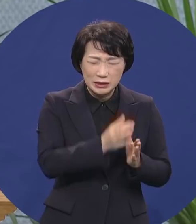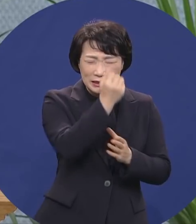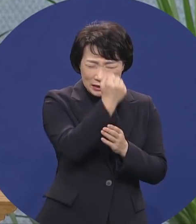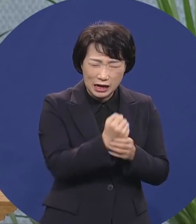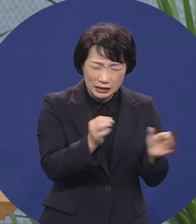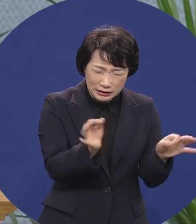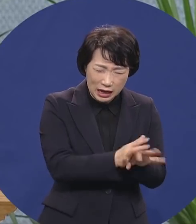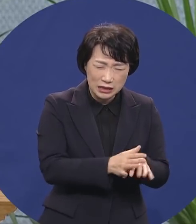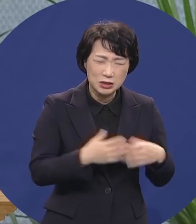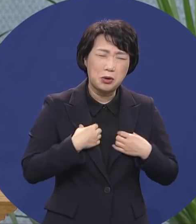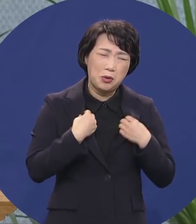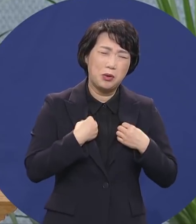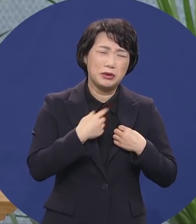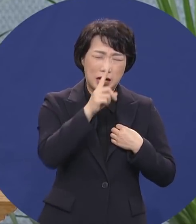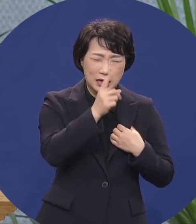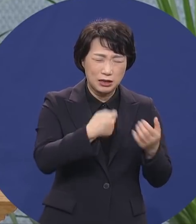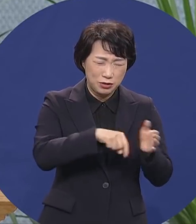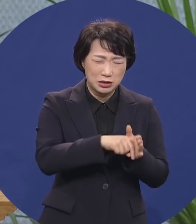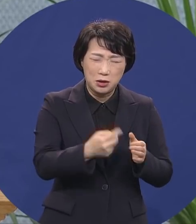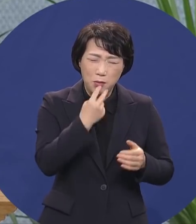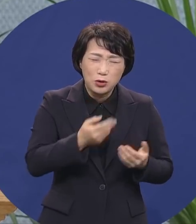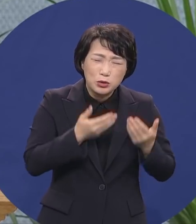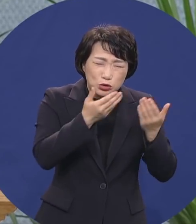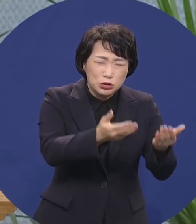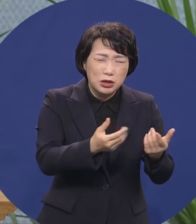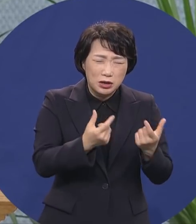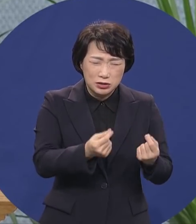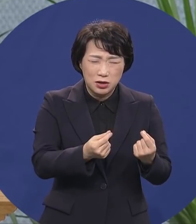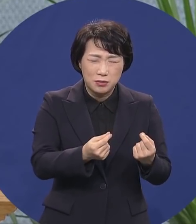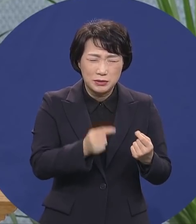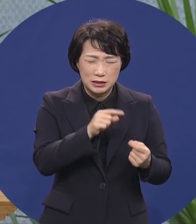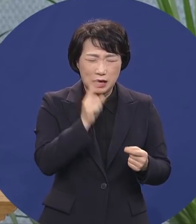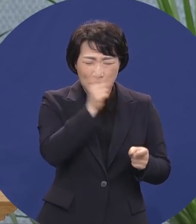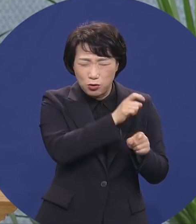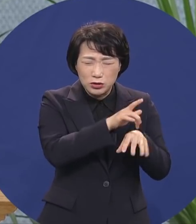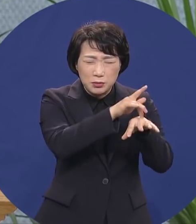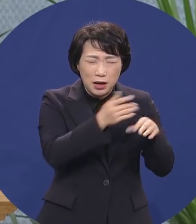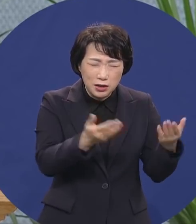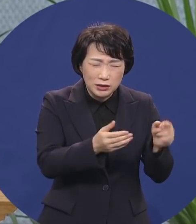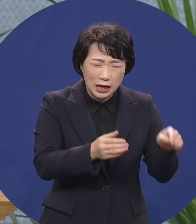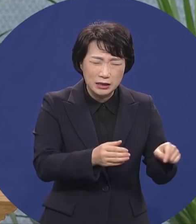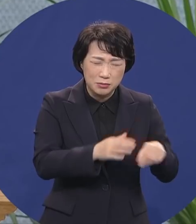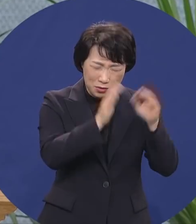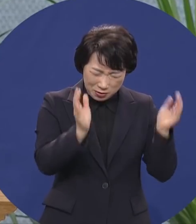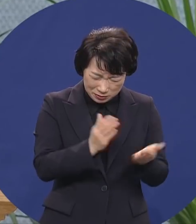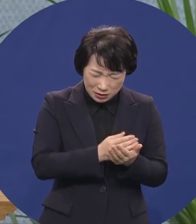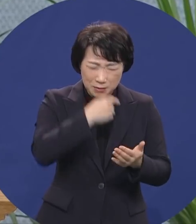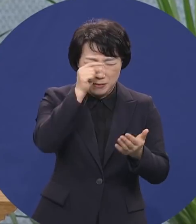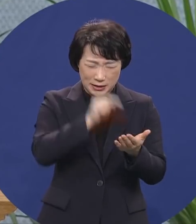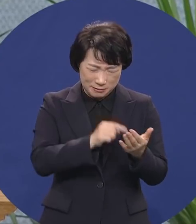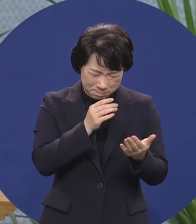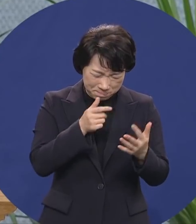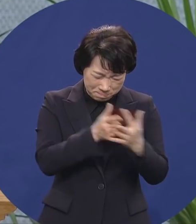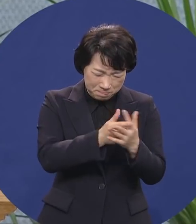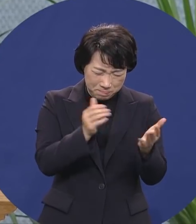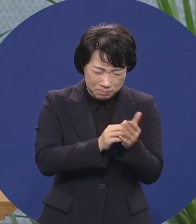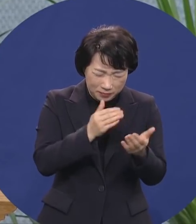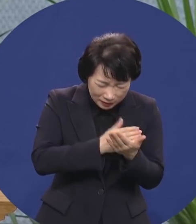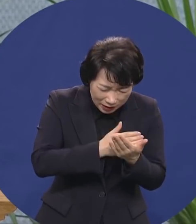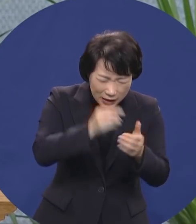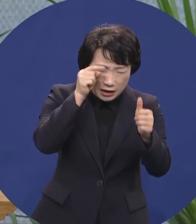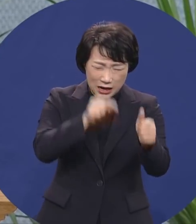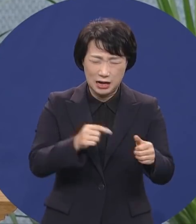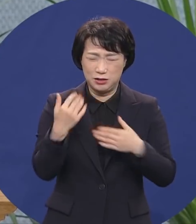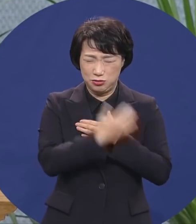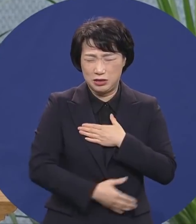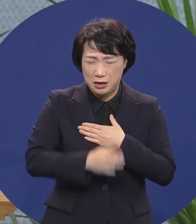없어질 작업복 한 벌을 위해서 목숨을 바치라고는 마귀 사단 귀신아, 너는 떠나갈지어다.